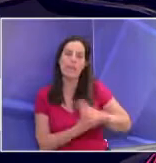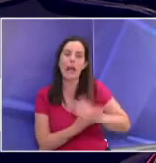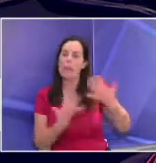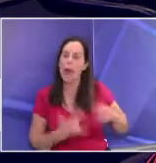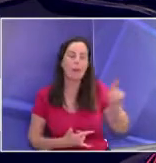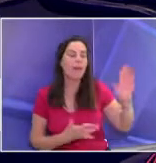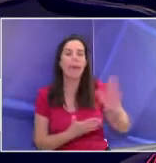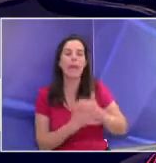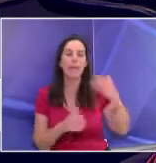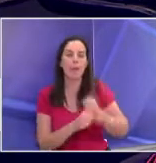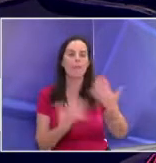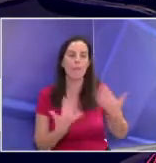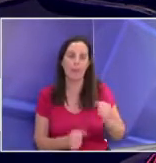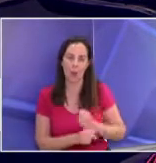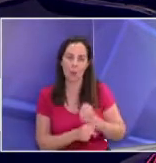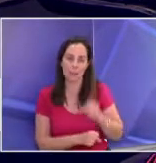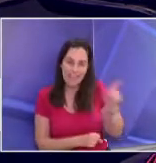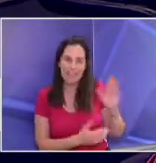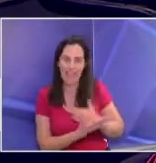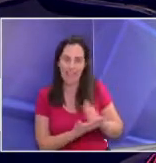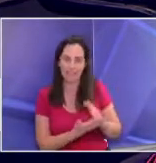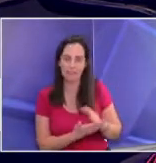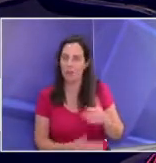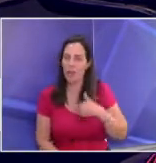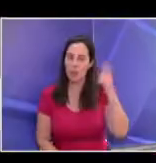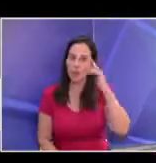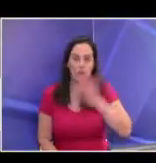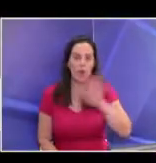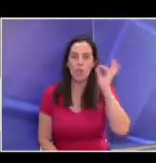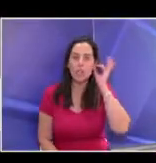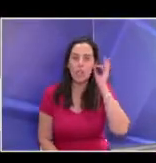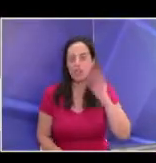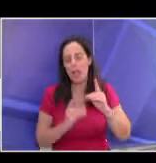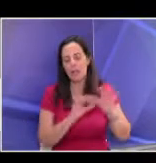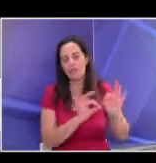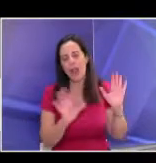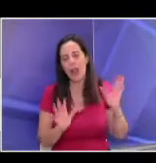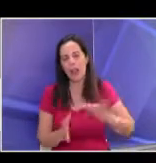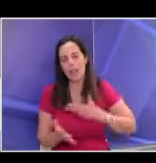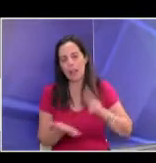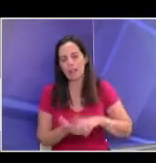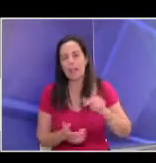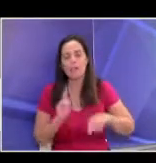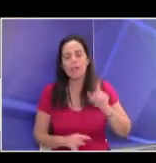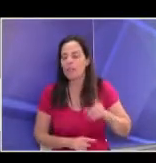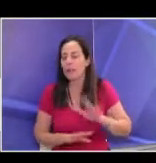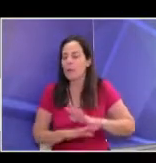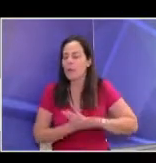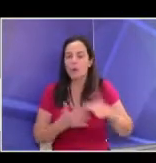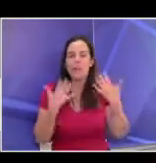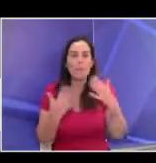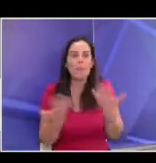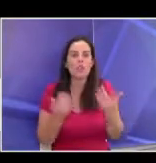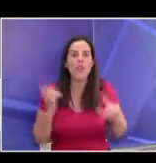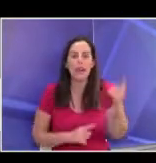הקצב, ושהיא תחליט מה עושים ומתי עושים. אני חושבת שלכל אישה יש את הדרך שלה להשיג צדק. הרבה פעמים את צריכה פשוט לספר מה